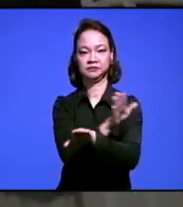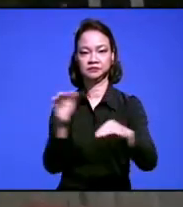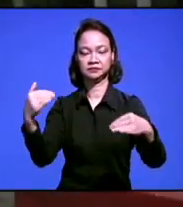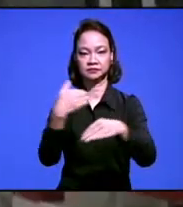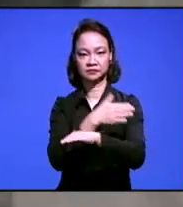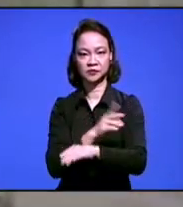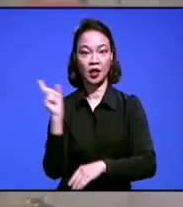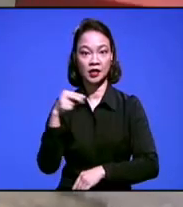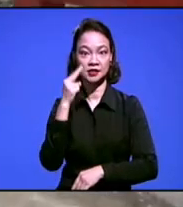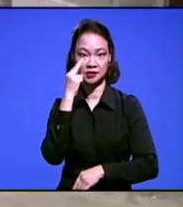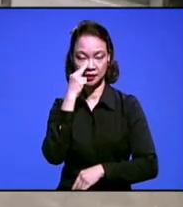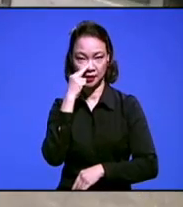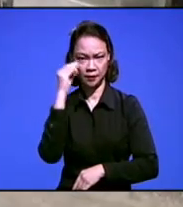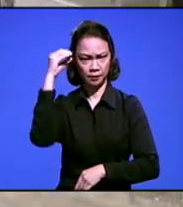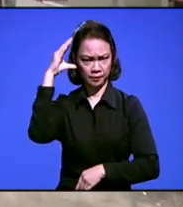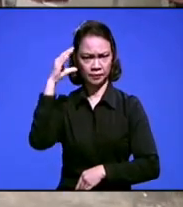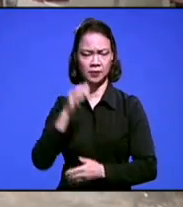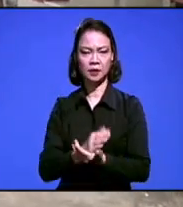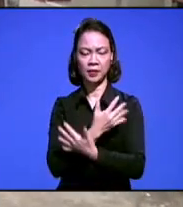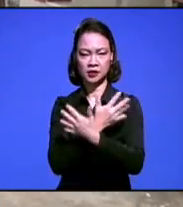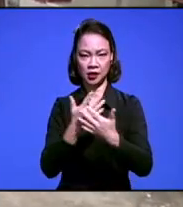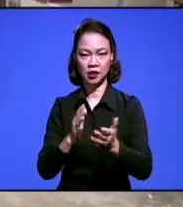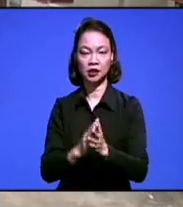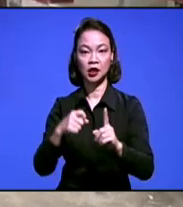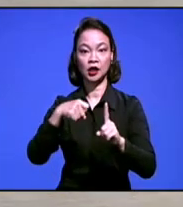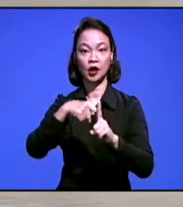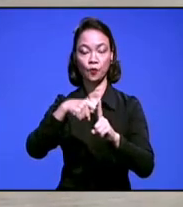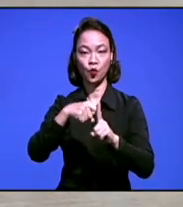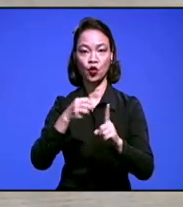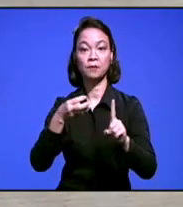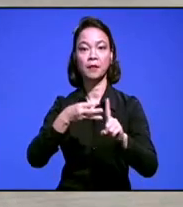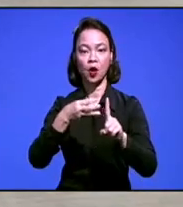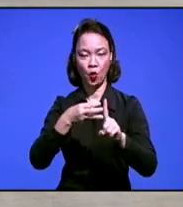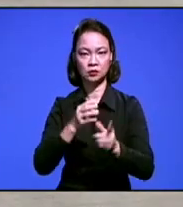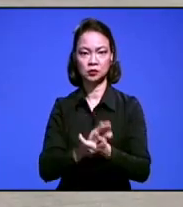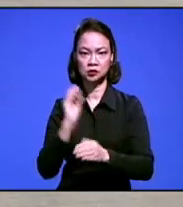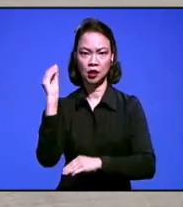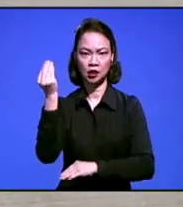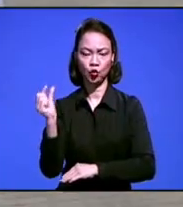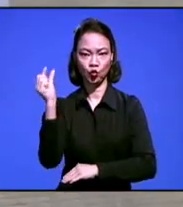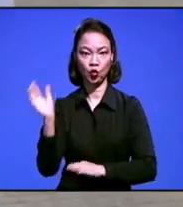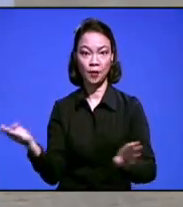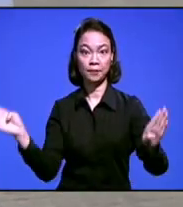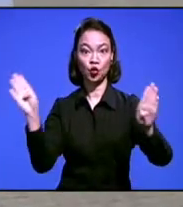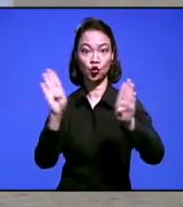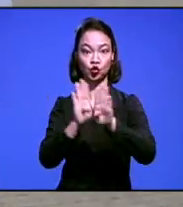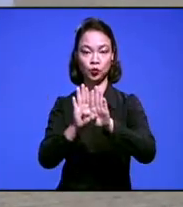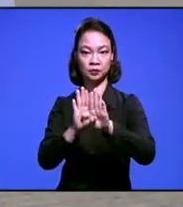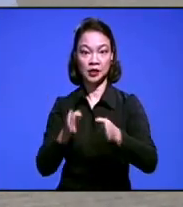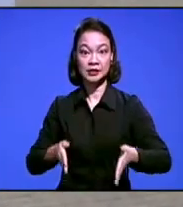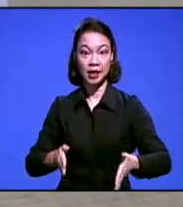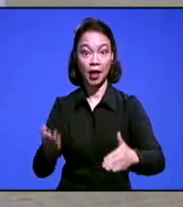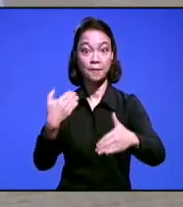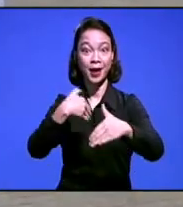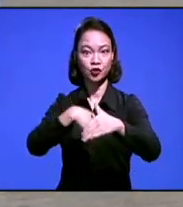Hai sejak Senin pagi tadi warga di kawasan Kebon Bawang Tanjung Priok Jakarta Utara ini telah menutup akses masuk ke wilayahnya